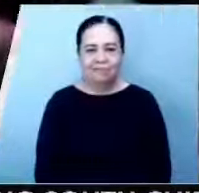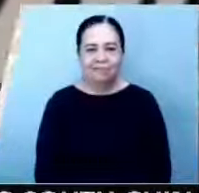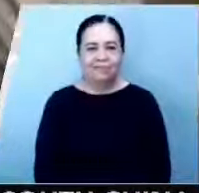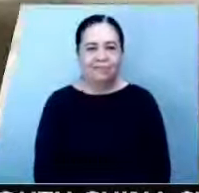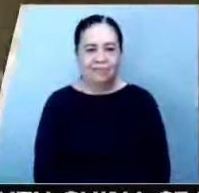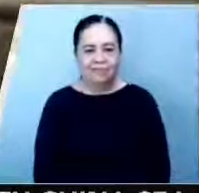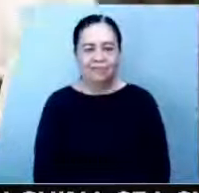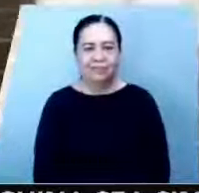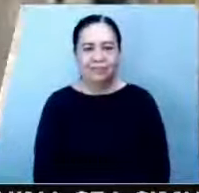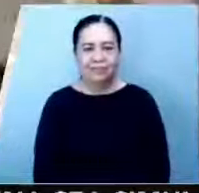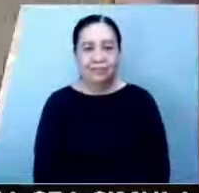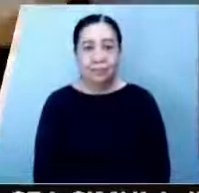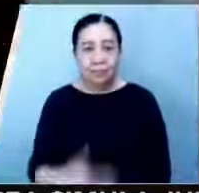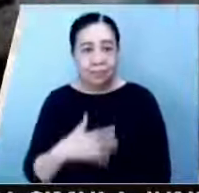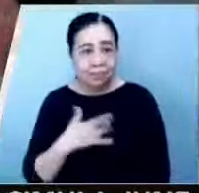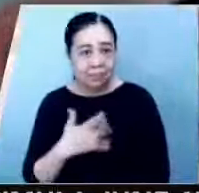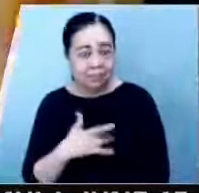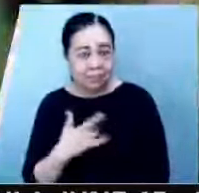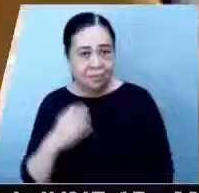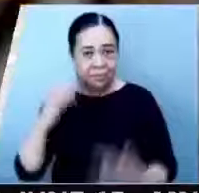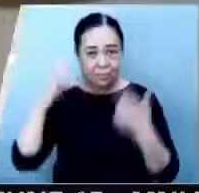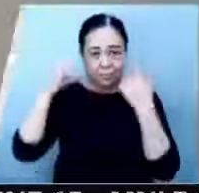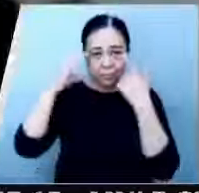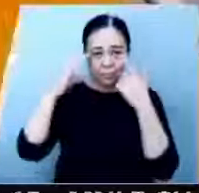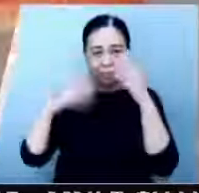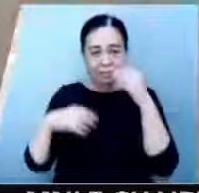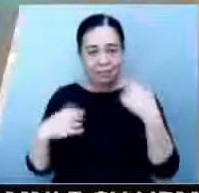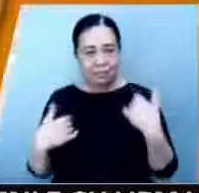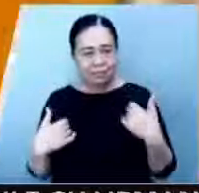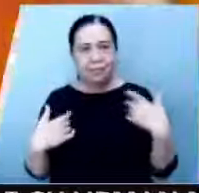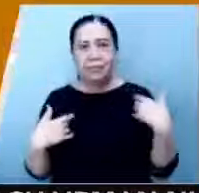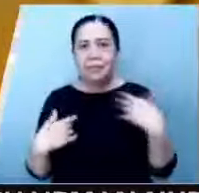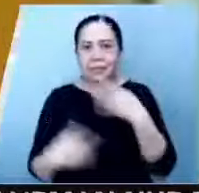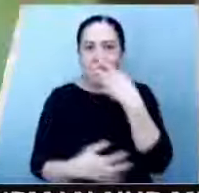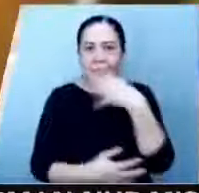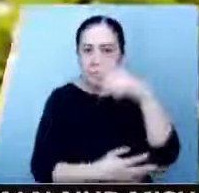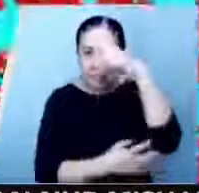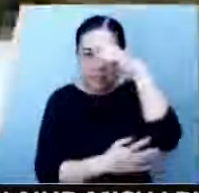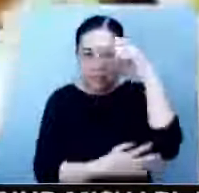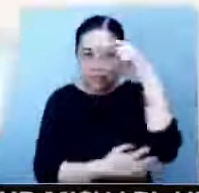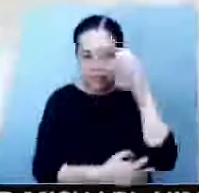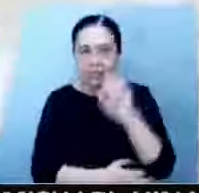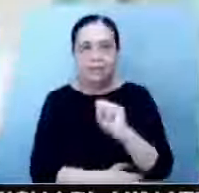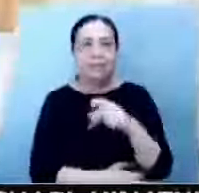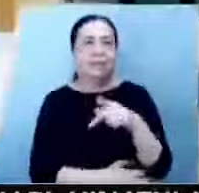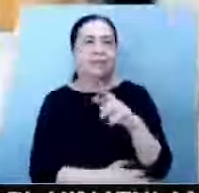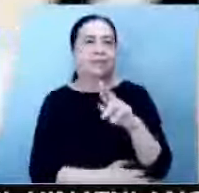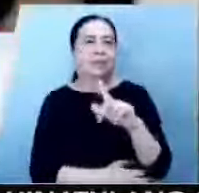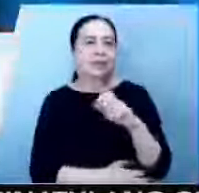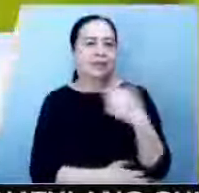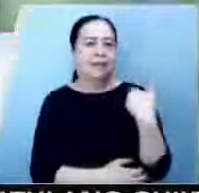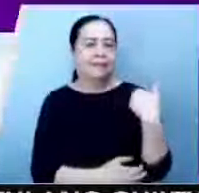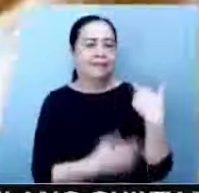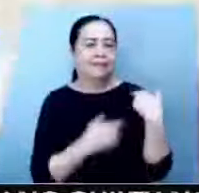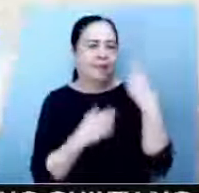Feel nyo ba ang cool guys ngayong mainit na summer? Sparkle's got you!